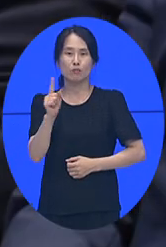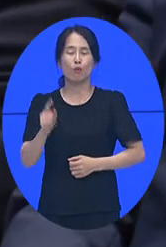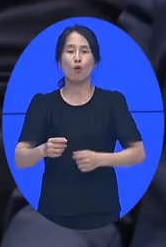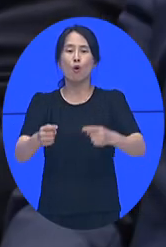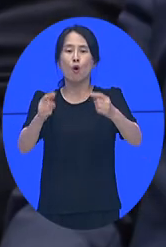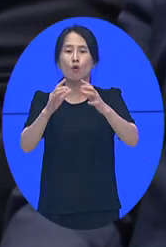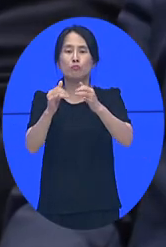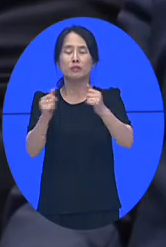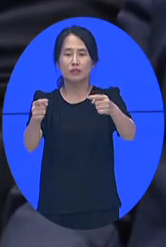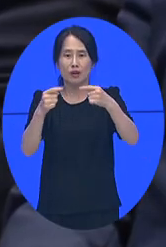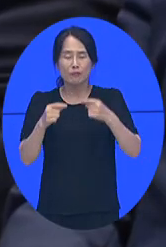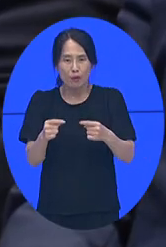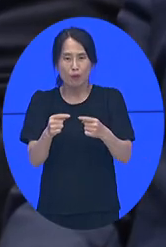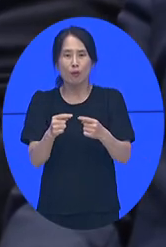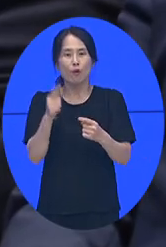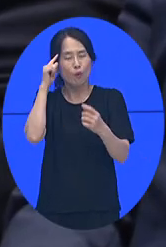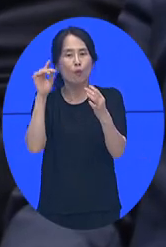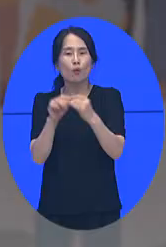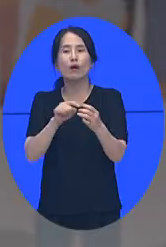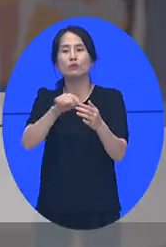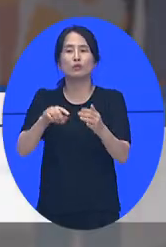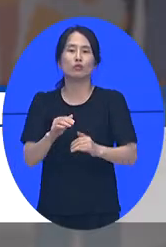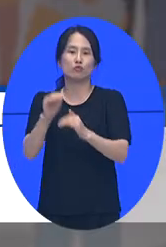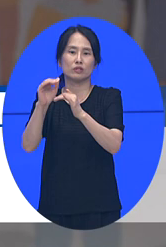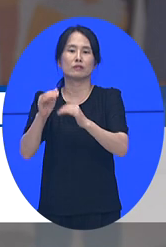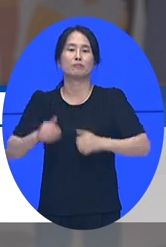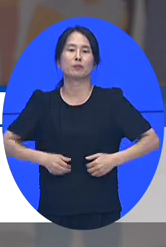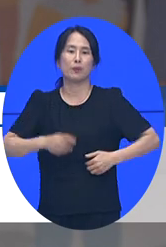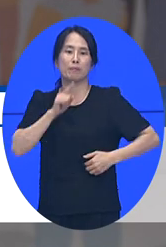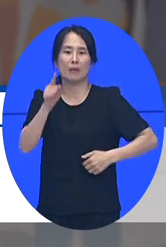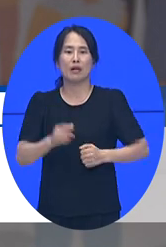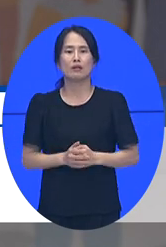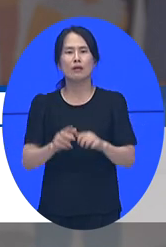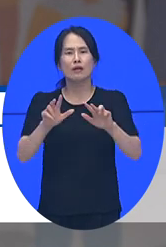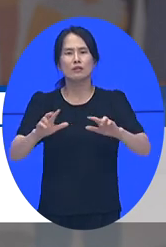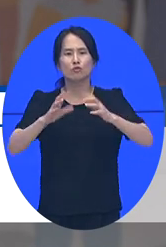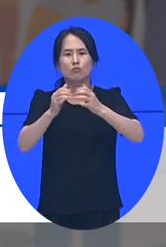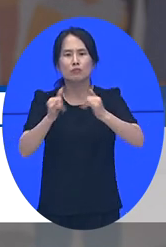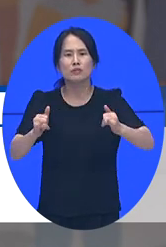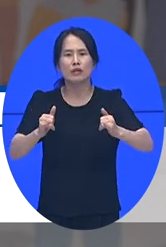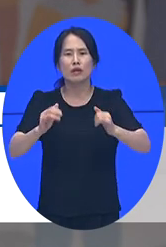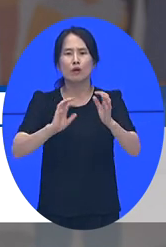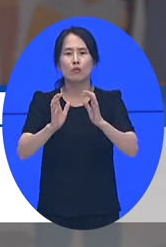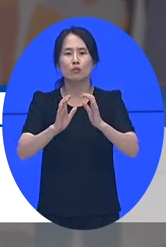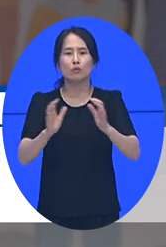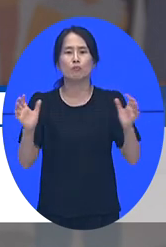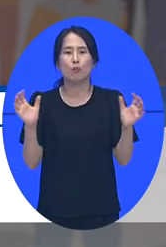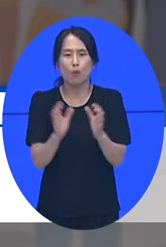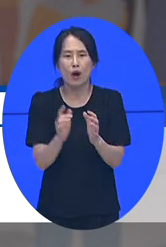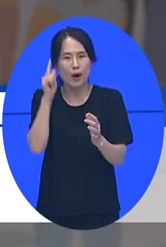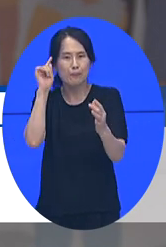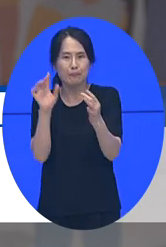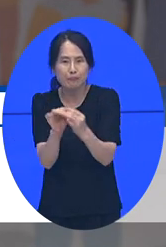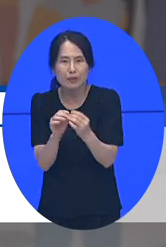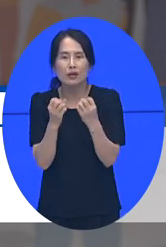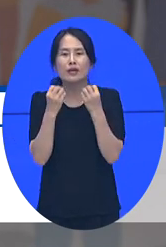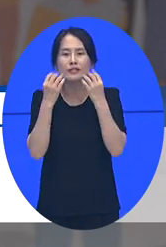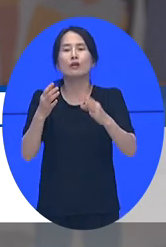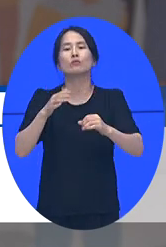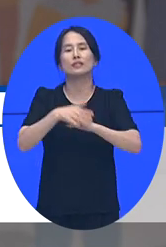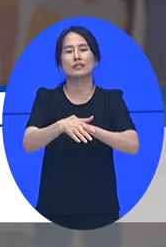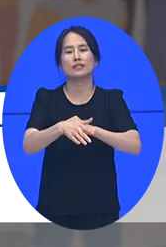국민 참여와 공감 속에 신뢰한다고 밝혔습니다 이제 국민의 공론을 모아내는 새로운 방식의 개헌을 추진할 때입니다